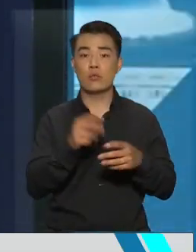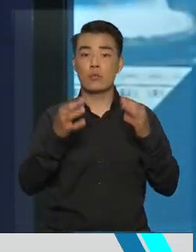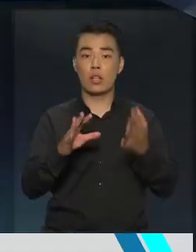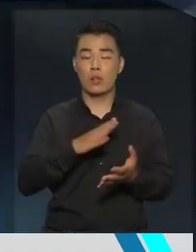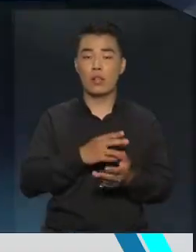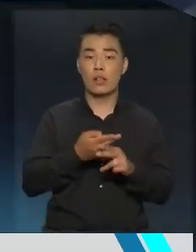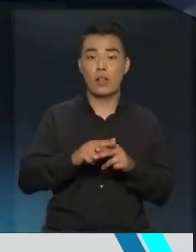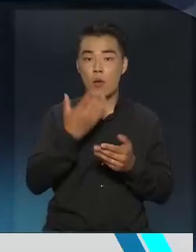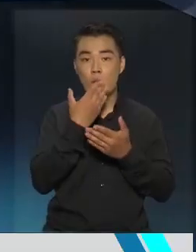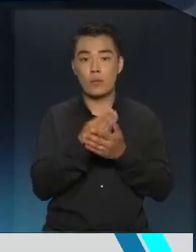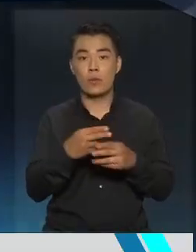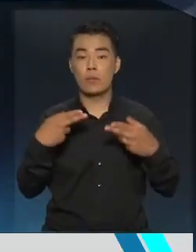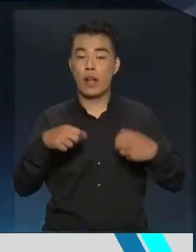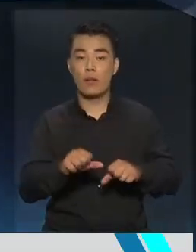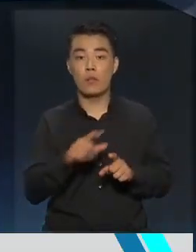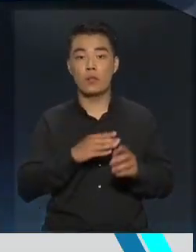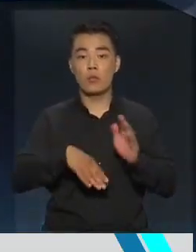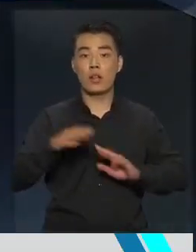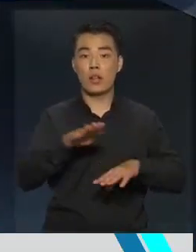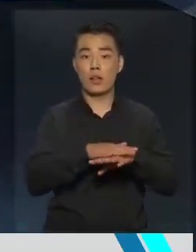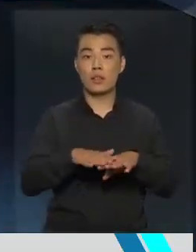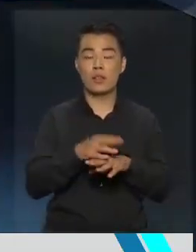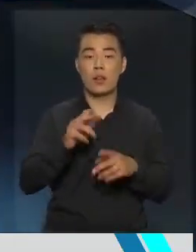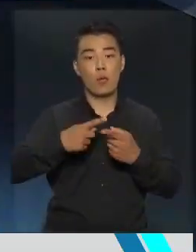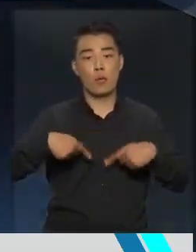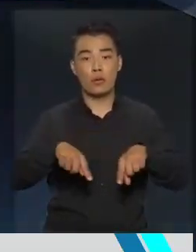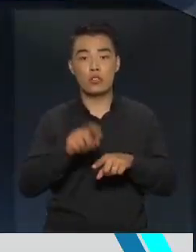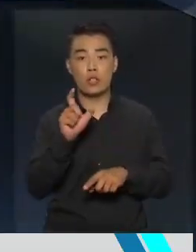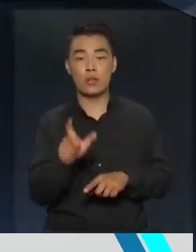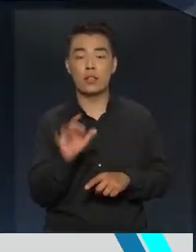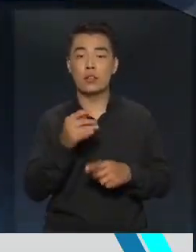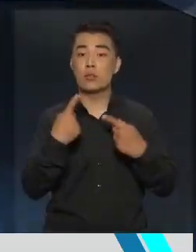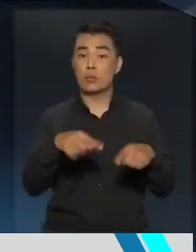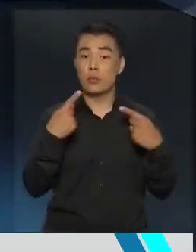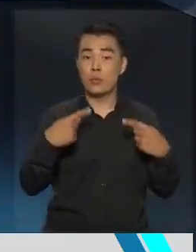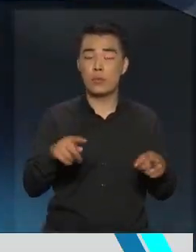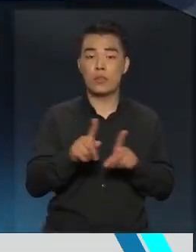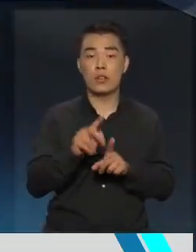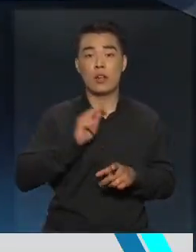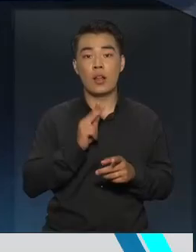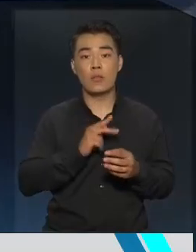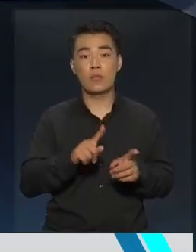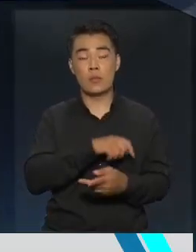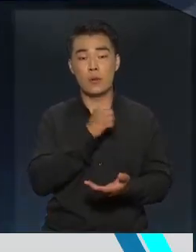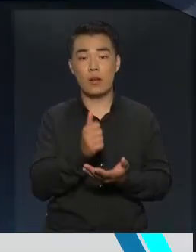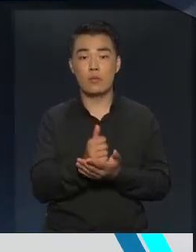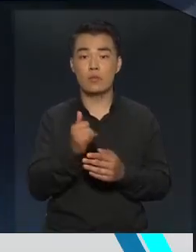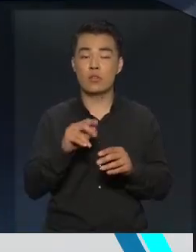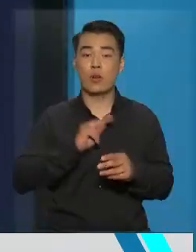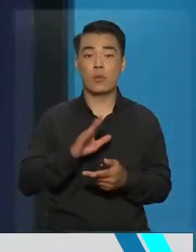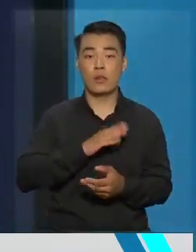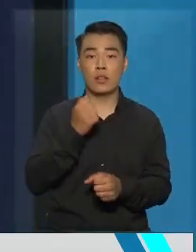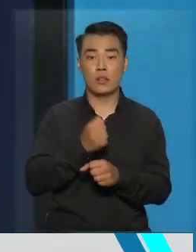расширились полномочия омбудсмена, уполномоченного по правам человека. Многие другие направления были уже реализованы. То есть, в принципе, можно сказать,